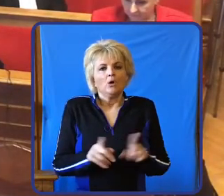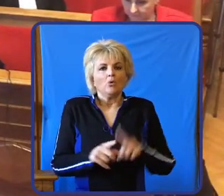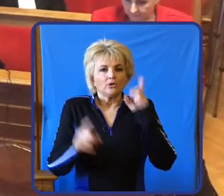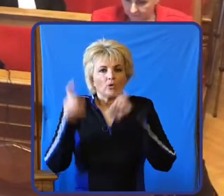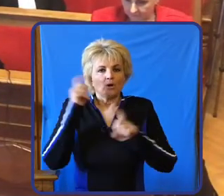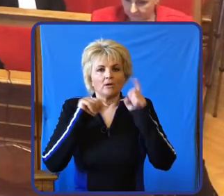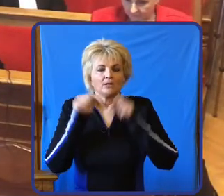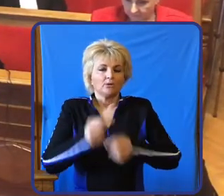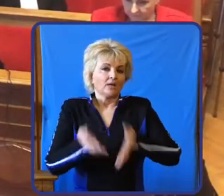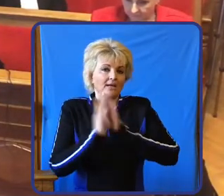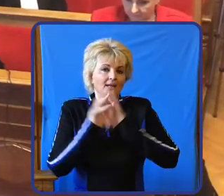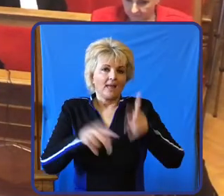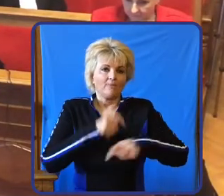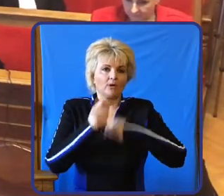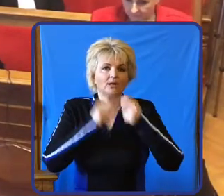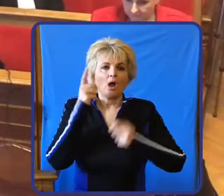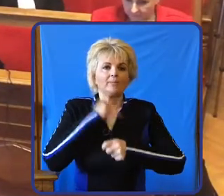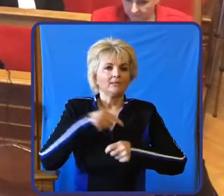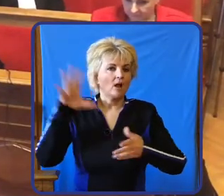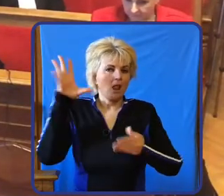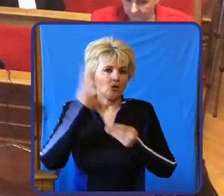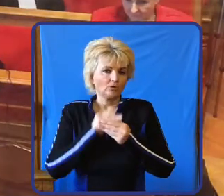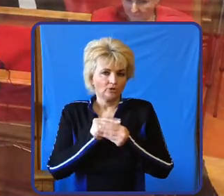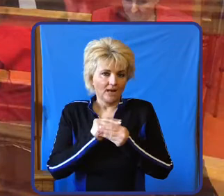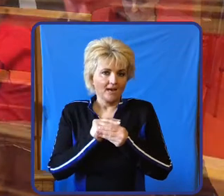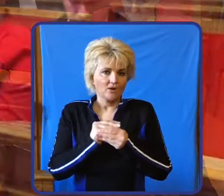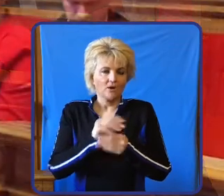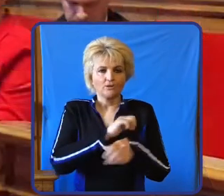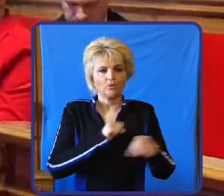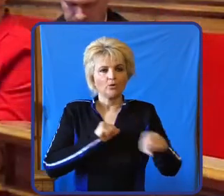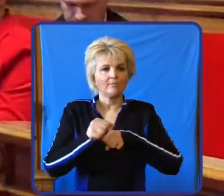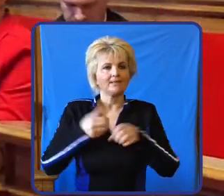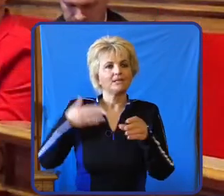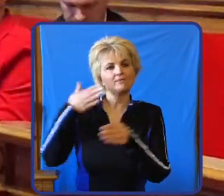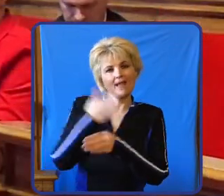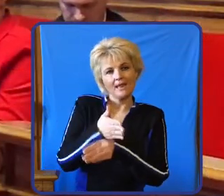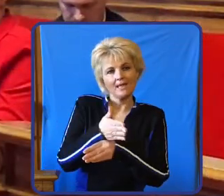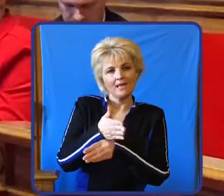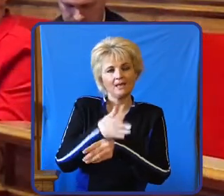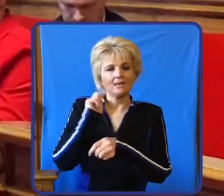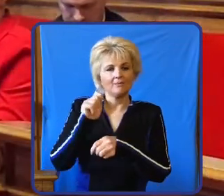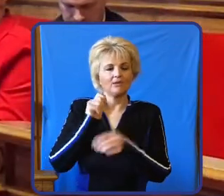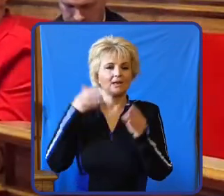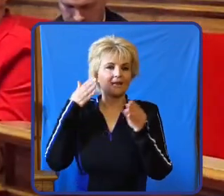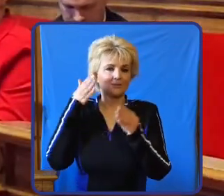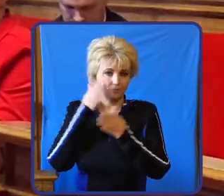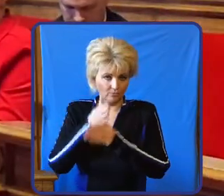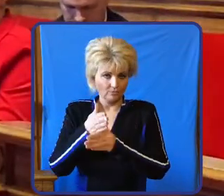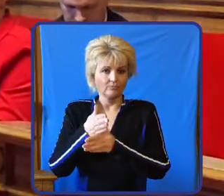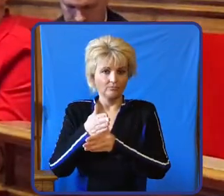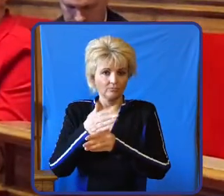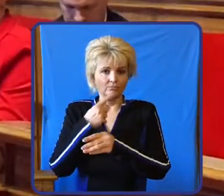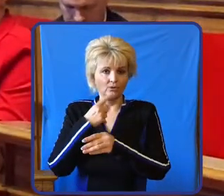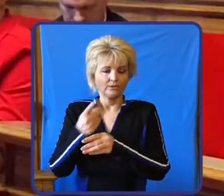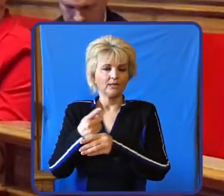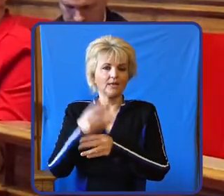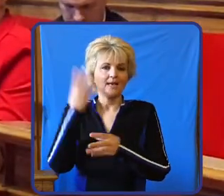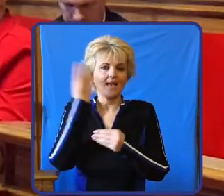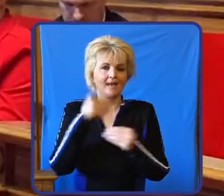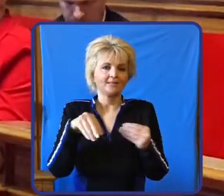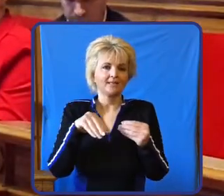a kérésekkel kéne foglalkozni, amit a lakosság az önkormányzat felé, vagy a települési képviselőn keresztül eljuttat önök felé.